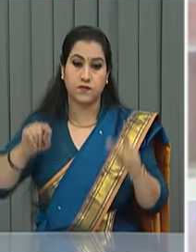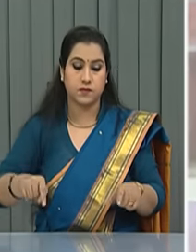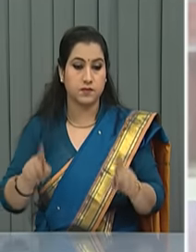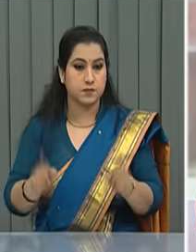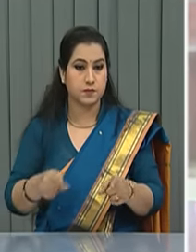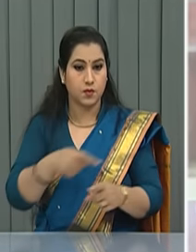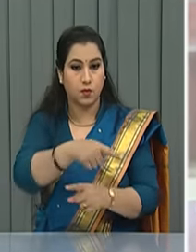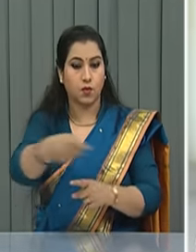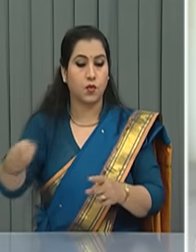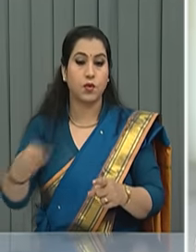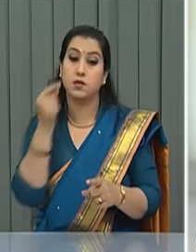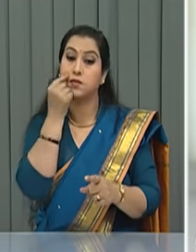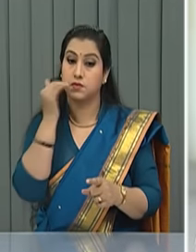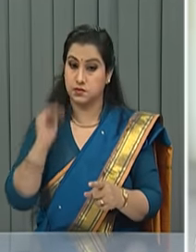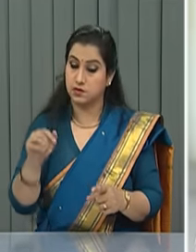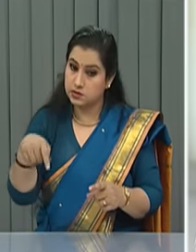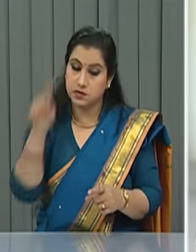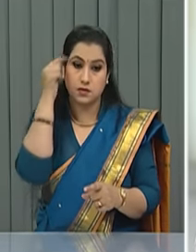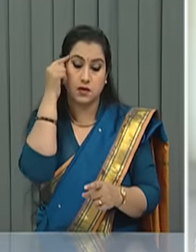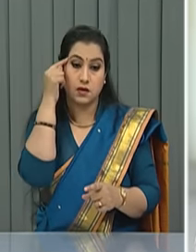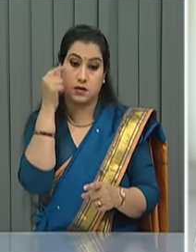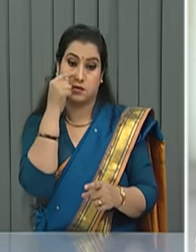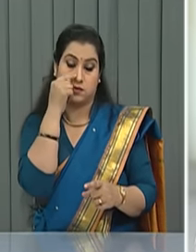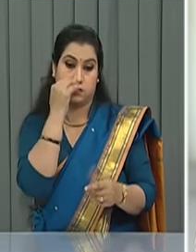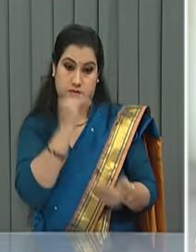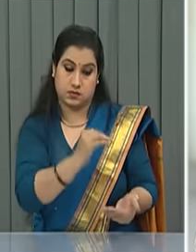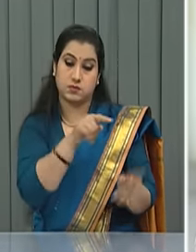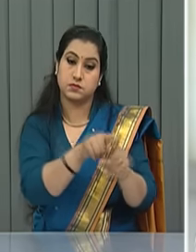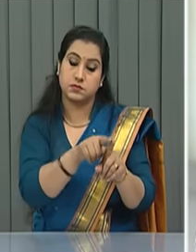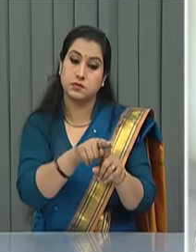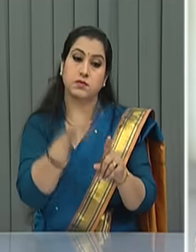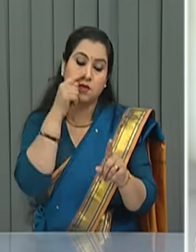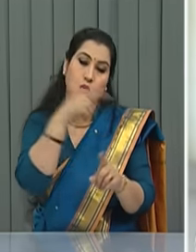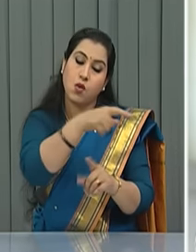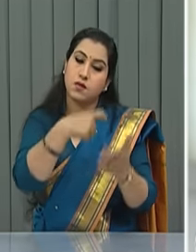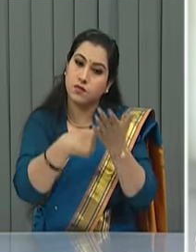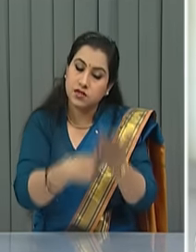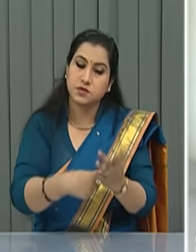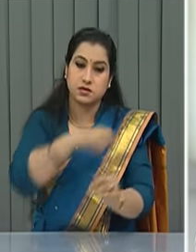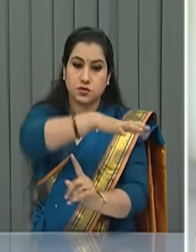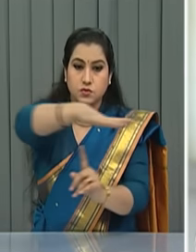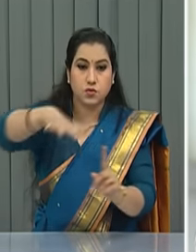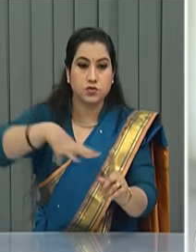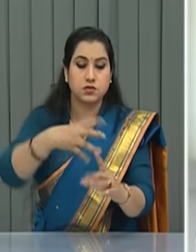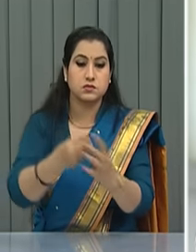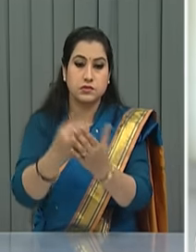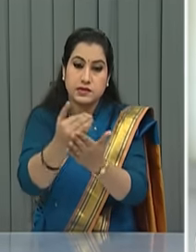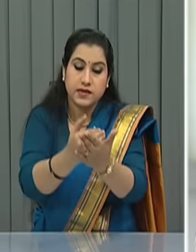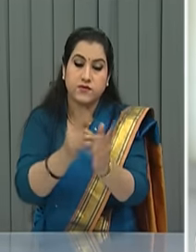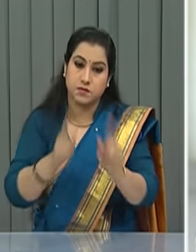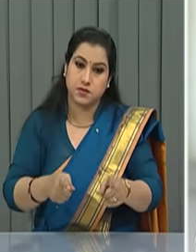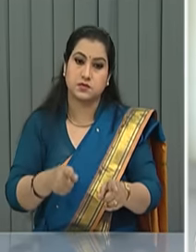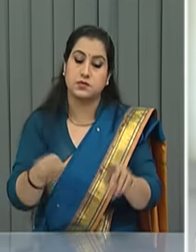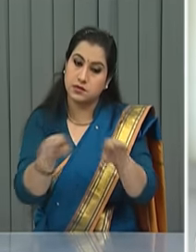हर बेटा ये समझे कि उनको बेटियों के लिए, हर महिला के लिए एक अच्छा वातावरण, एक सुरक्षित वातावरण देना